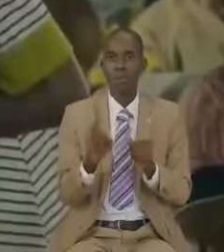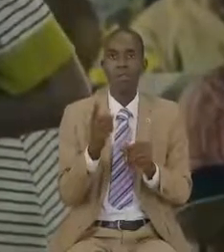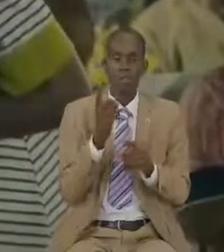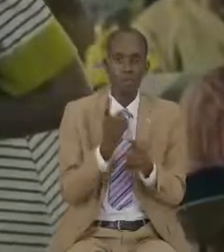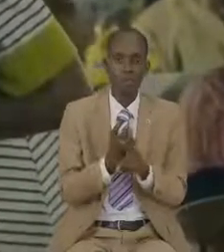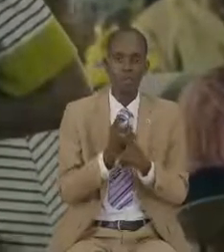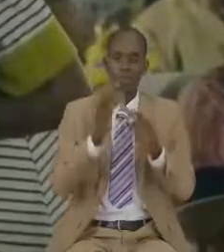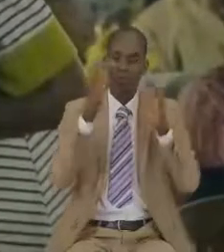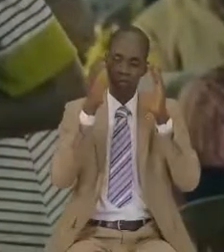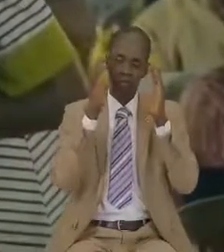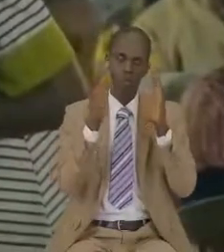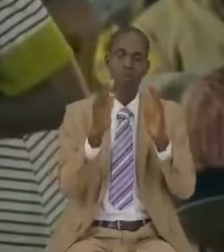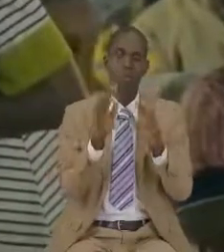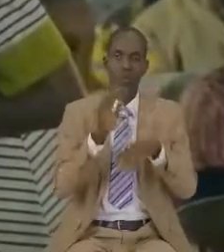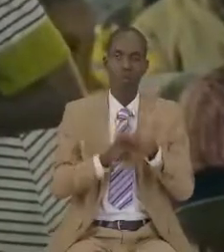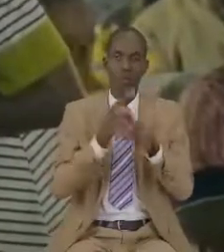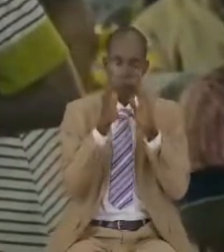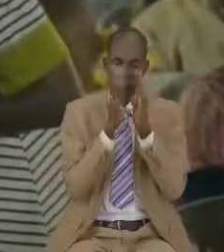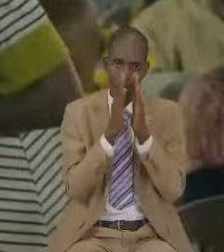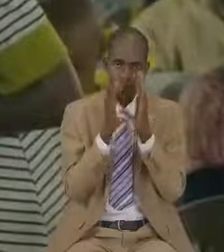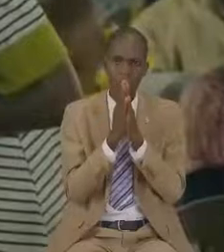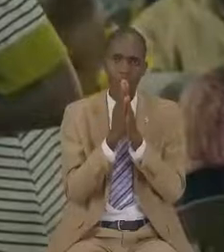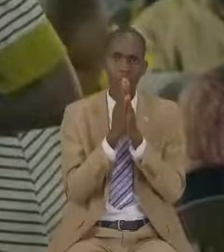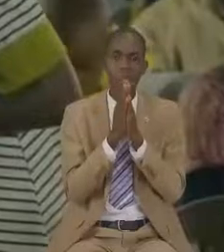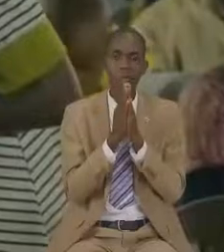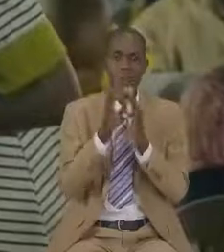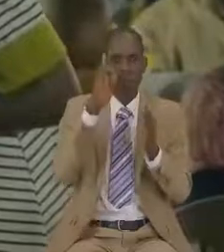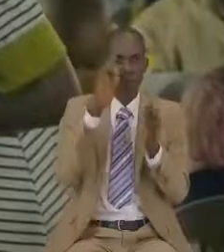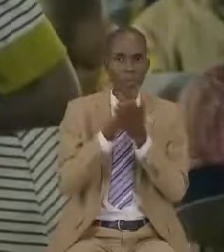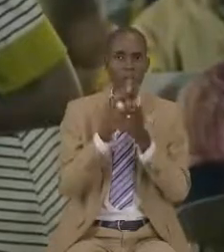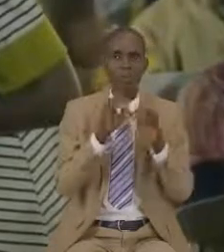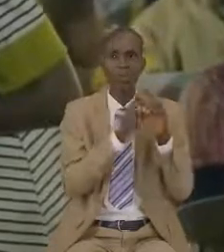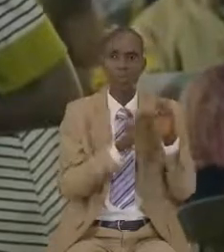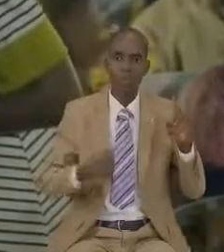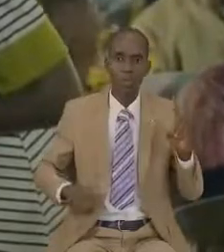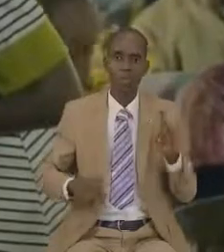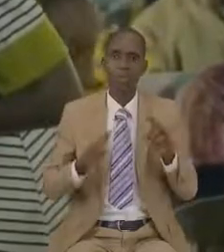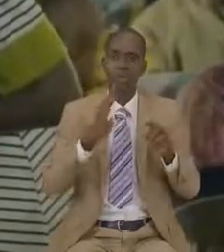Gardez toujours vos mains levées si vous n'avez pas encore, si on ne s'est pas encore occupé de vous.